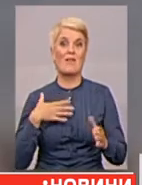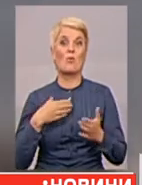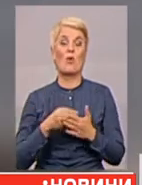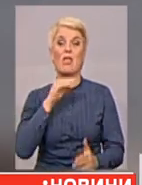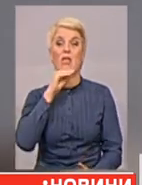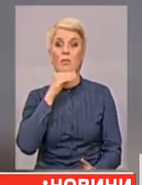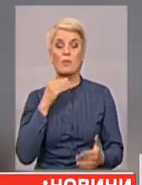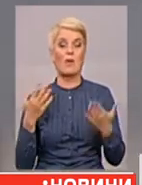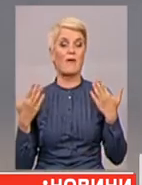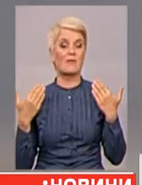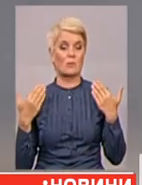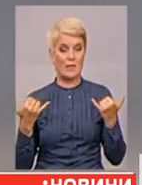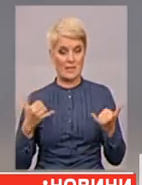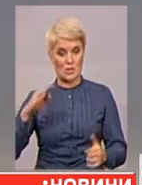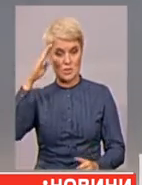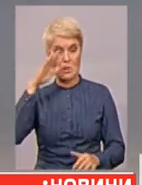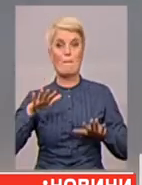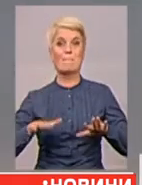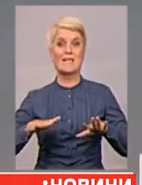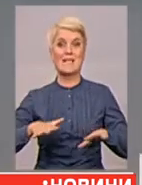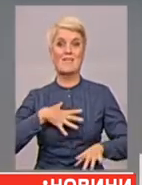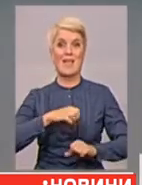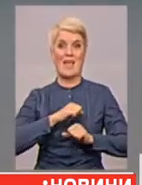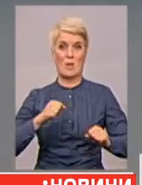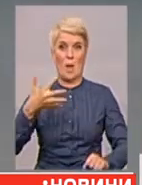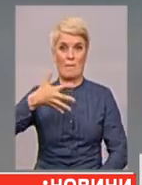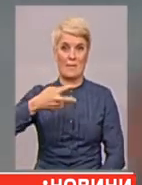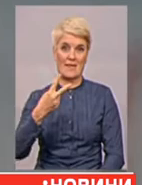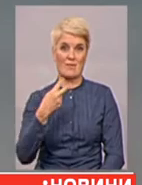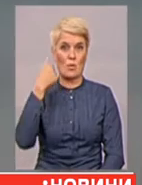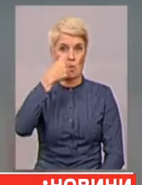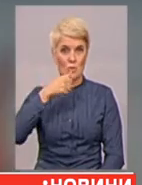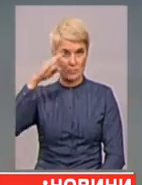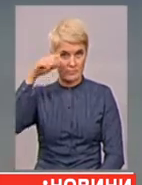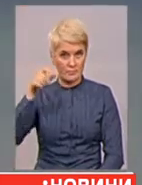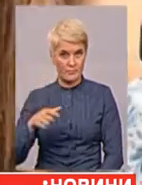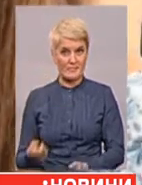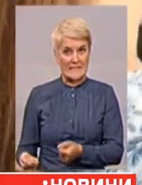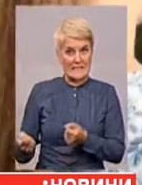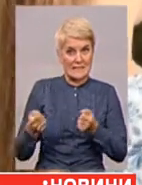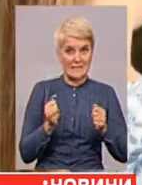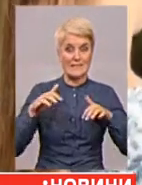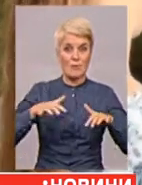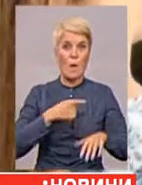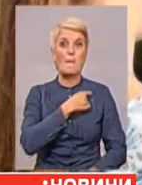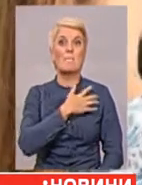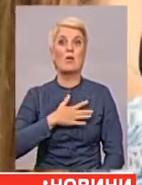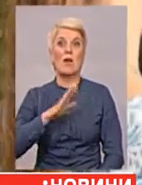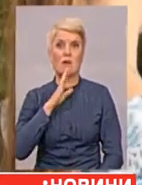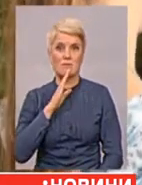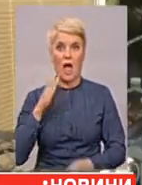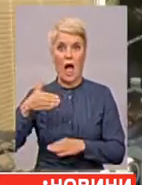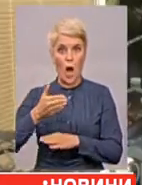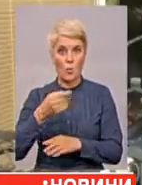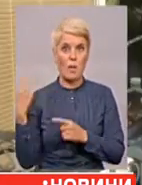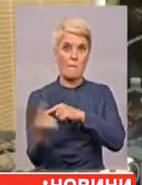єгипетського відпочинку. Нині чоловік – місцевий герой. 52-річний підприємець витягнув з моря на собі поранену дівчину, доки акула плавала навколо